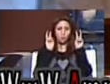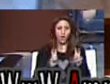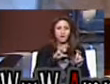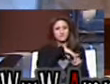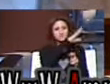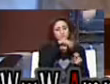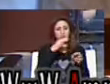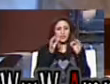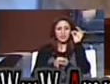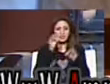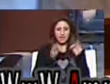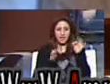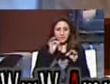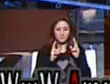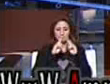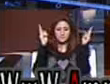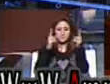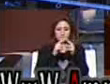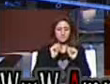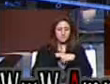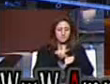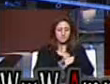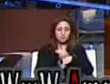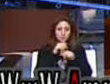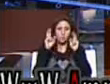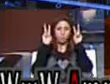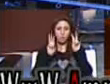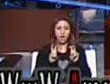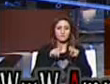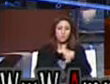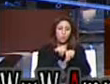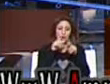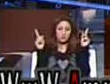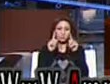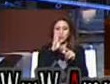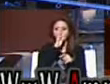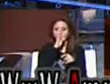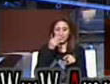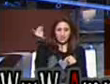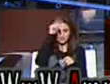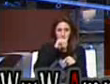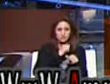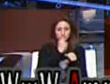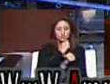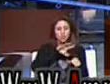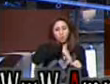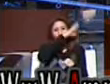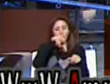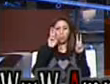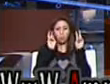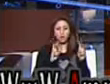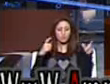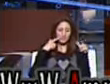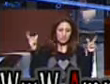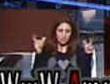بجميع نيابات جمهوريه مصر العربيه لاجل غير مسمى. الدعوه الجمعيه عموميه يوم الاثنين القادم بنادي القضاء، هنعقد اجتماع